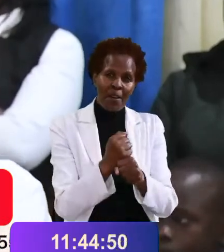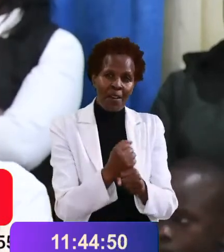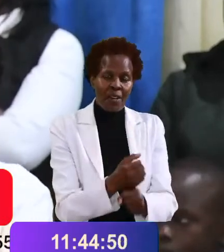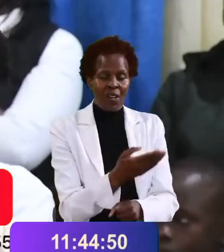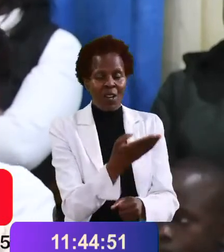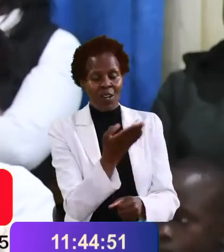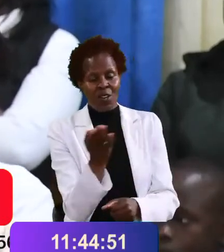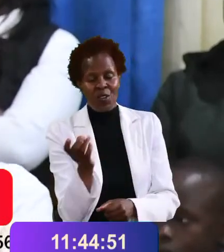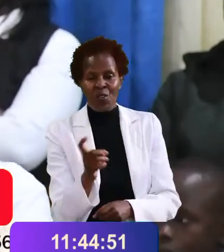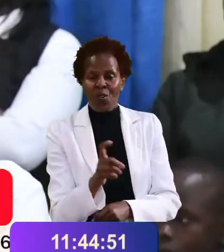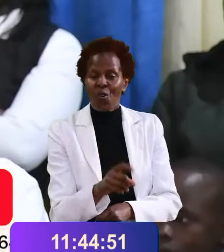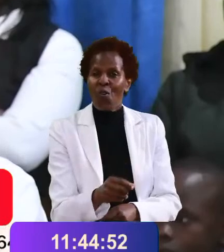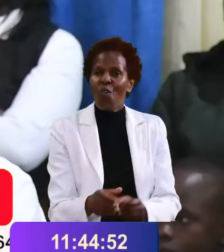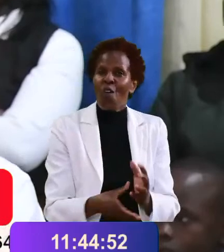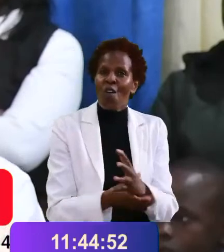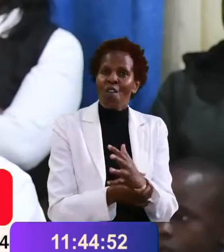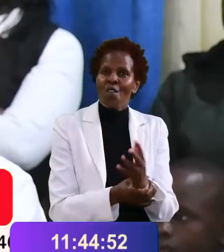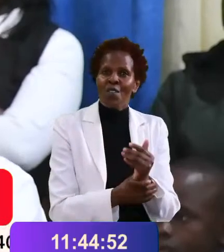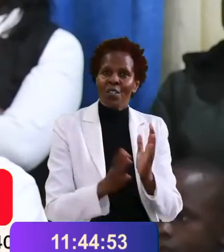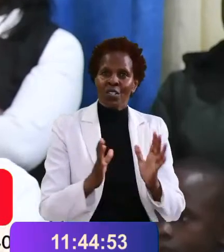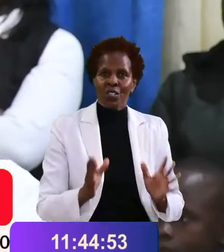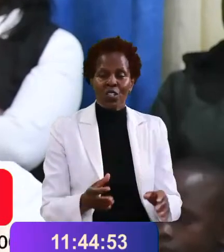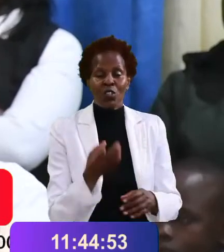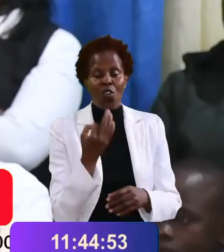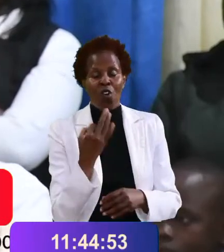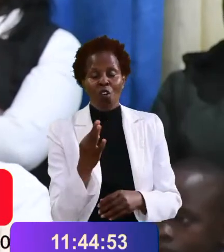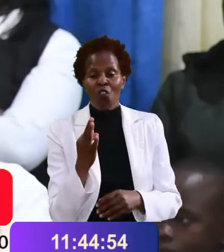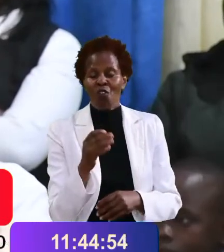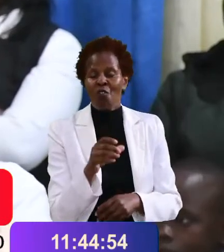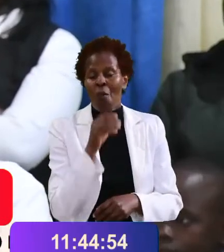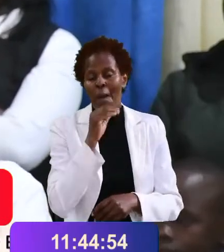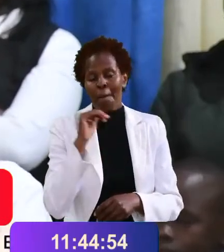nitawafanya wavuvi wa watu